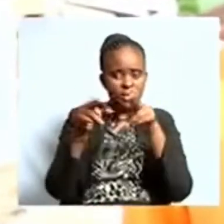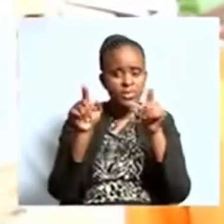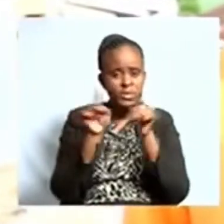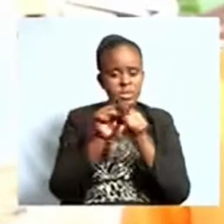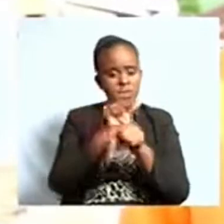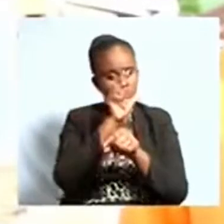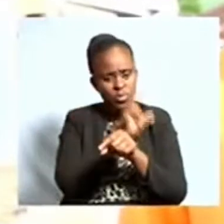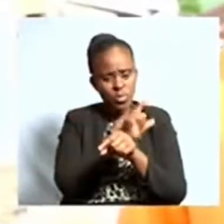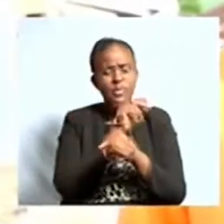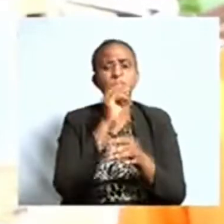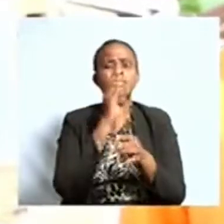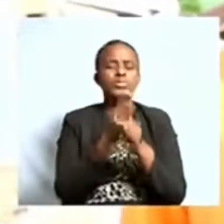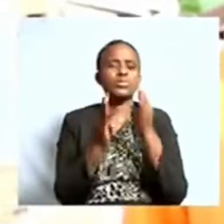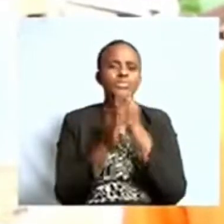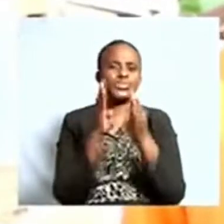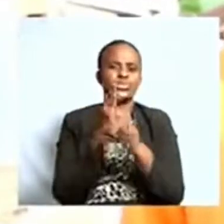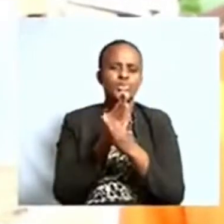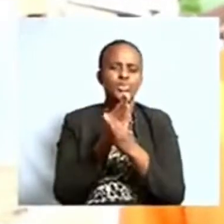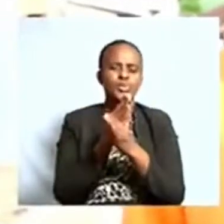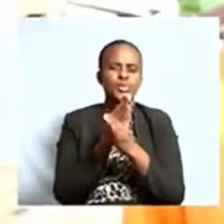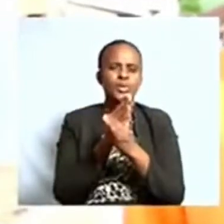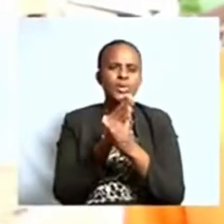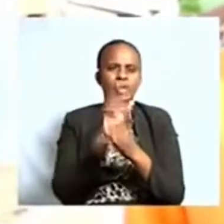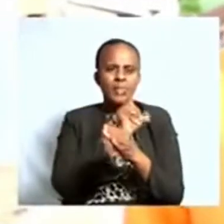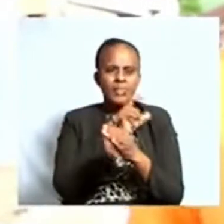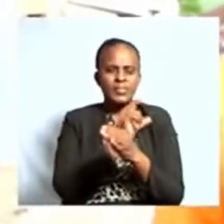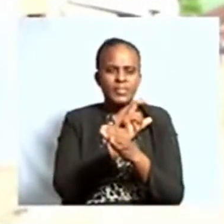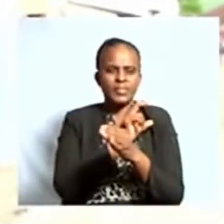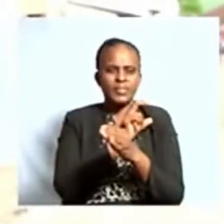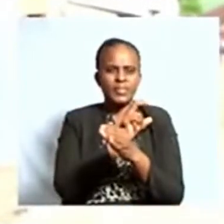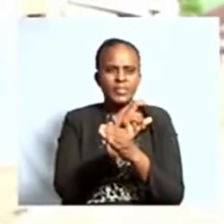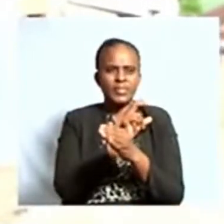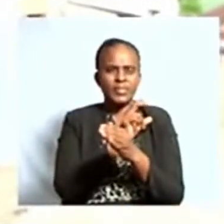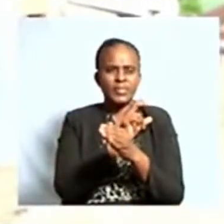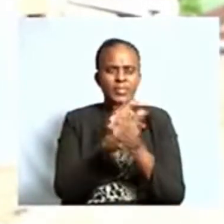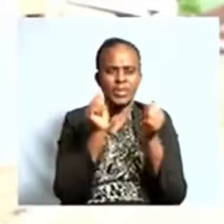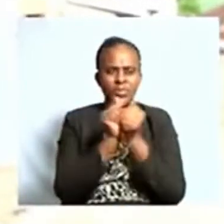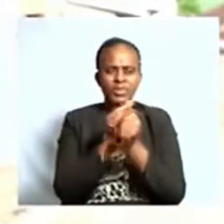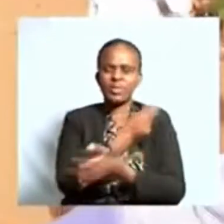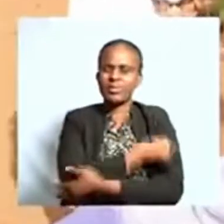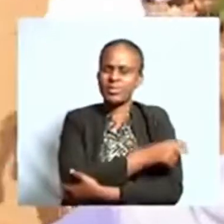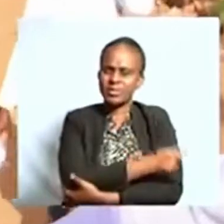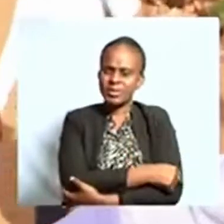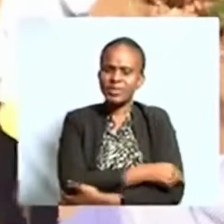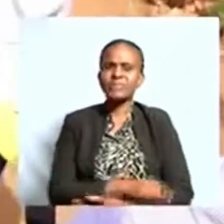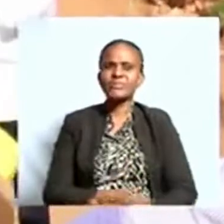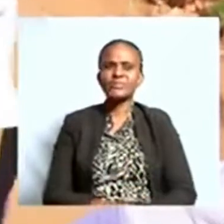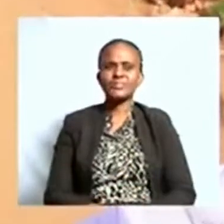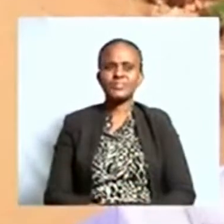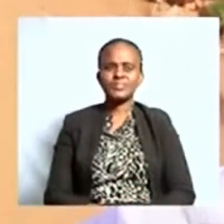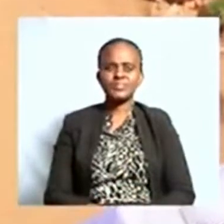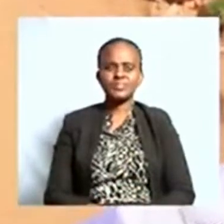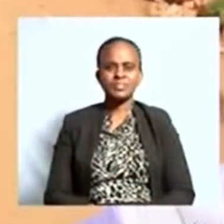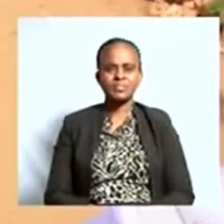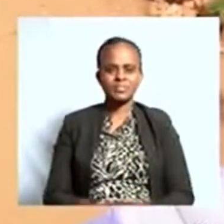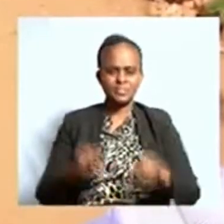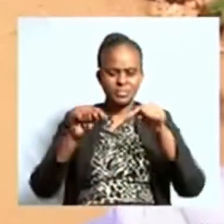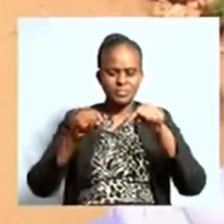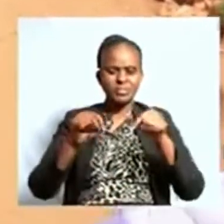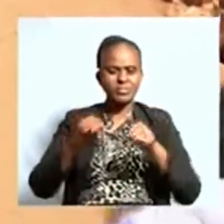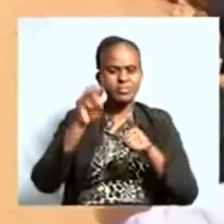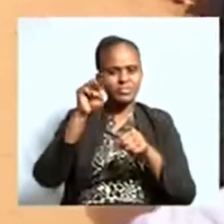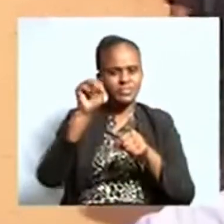polisi vakuchiteposo cha bati mangireko polisi na hospital mwamene kulili monga kuno